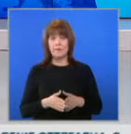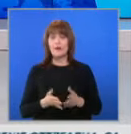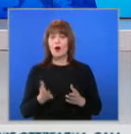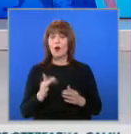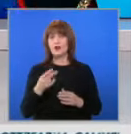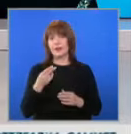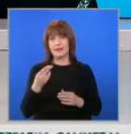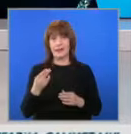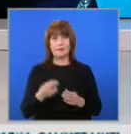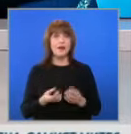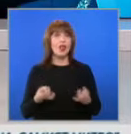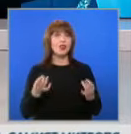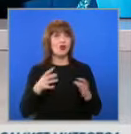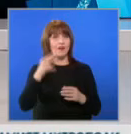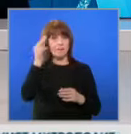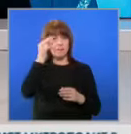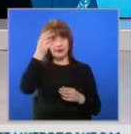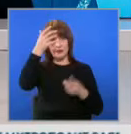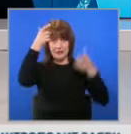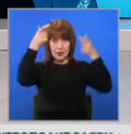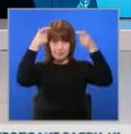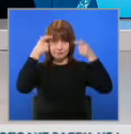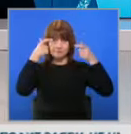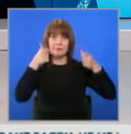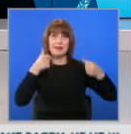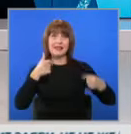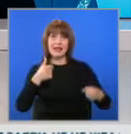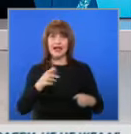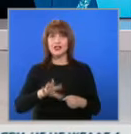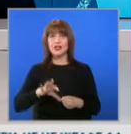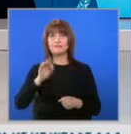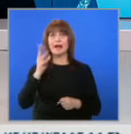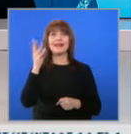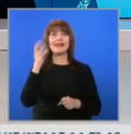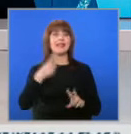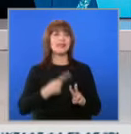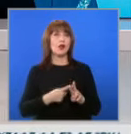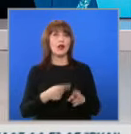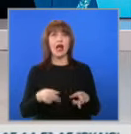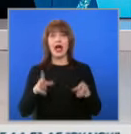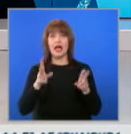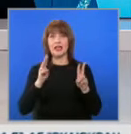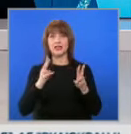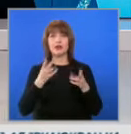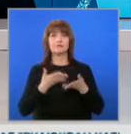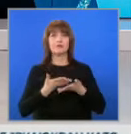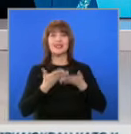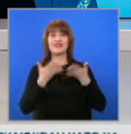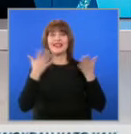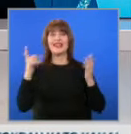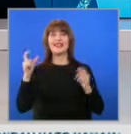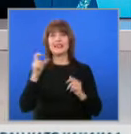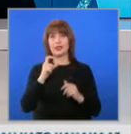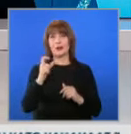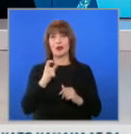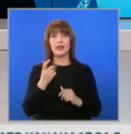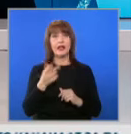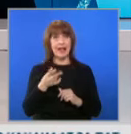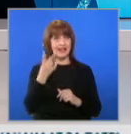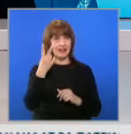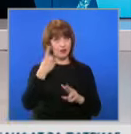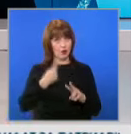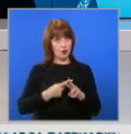Още теми в емисията. Новият български патриарх ще бъде избран на 30 юни, реши днес Светият Синод. Преди това на 2 юни